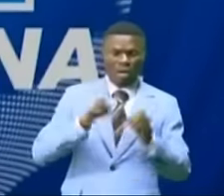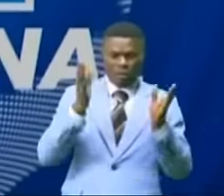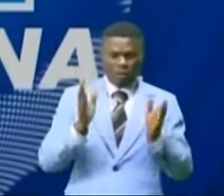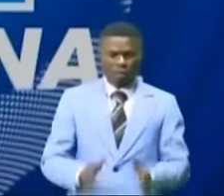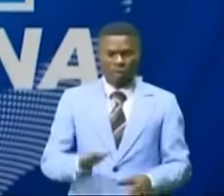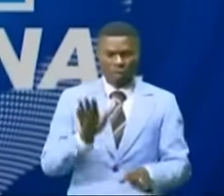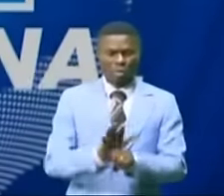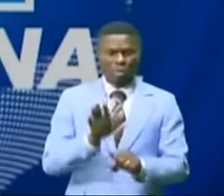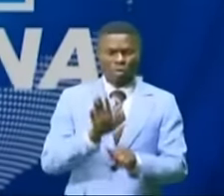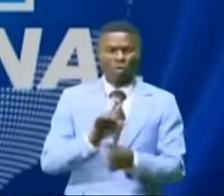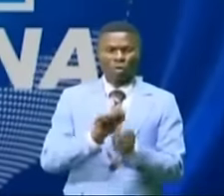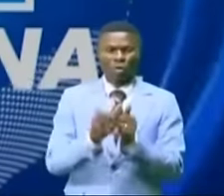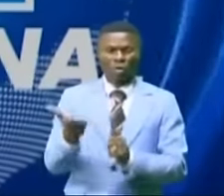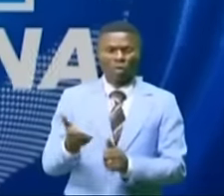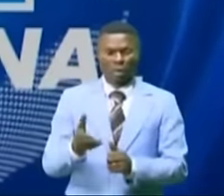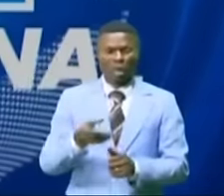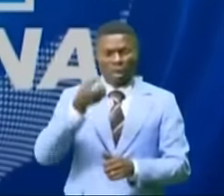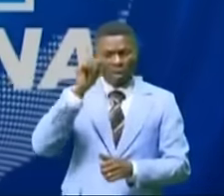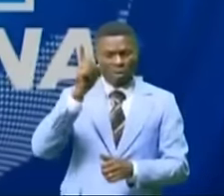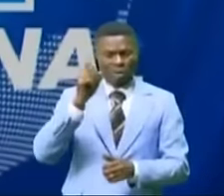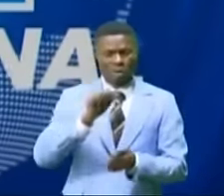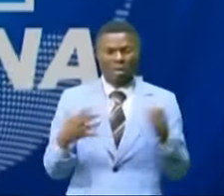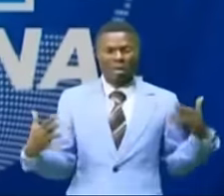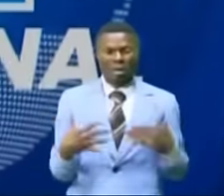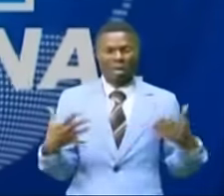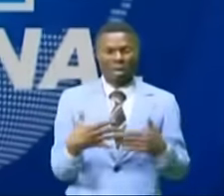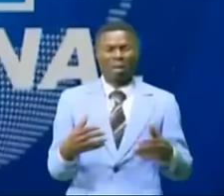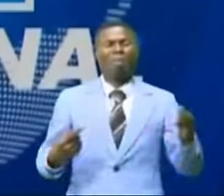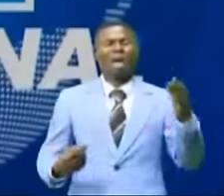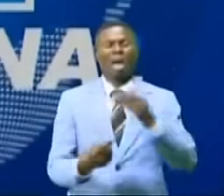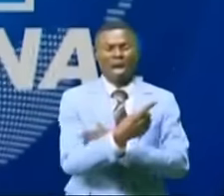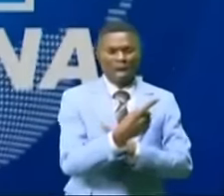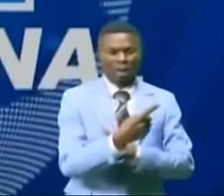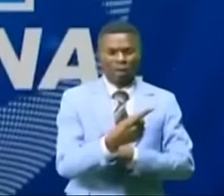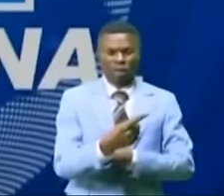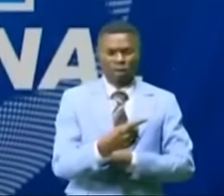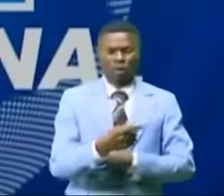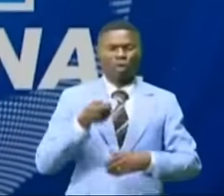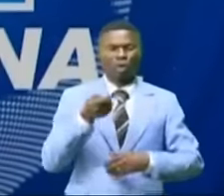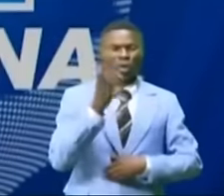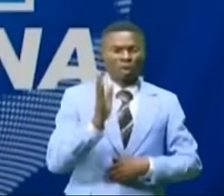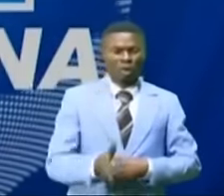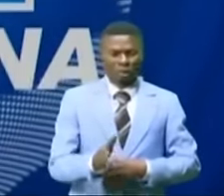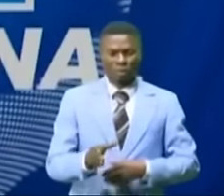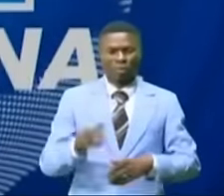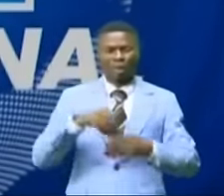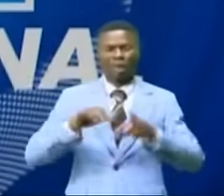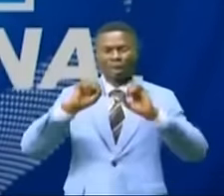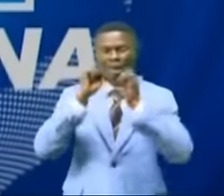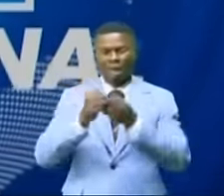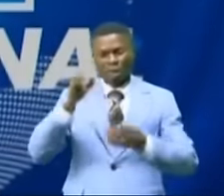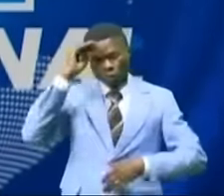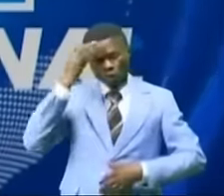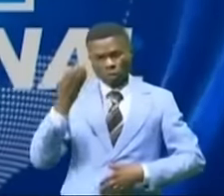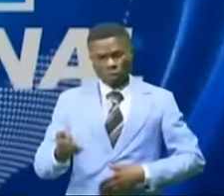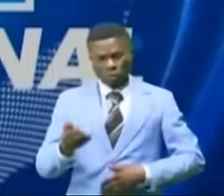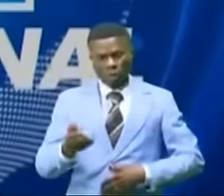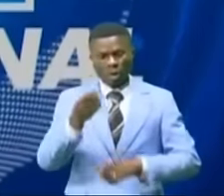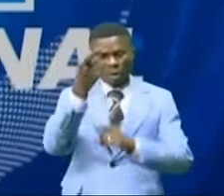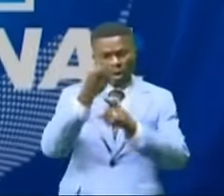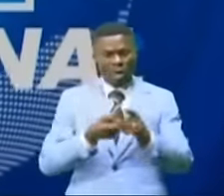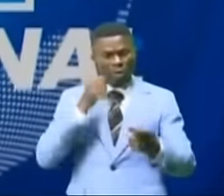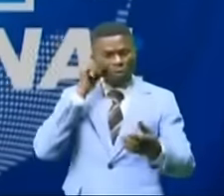plusieurs problèmes. Le plus récurrent est la peur de dénoncer le bourreau et le regard de la société. Dans le cadre de ce mois de la